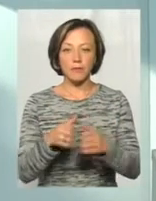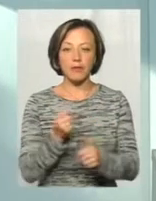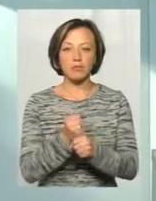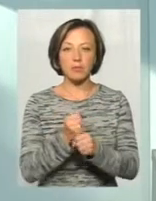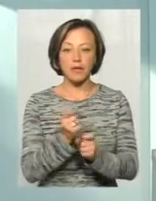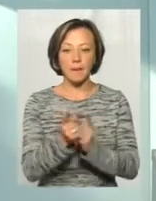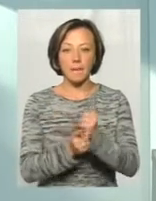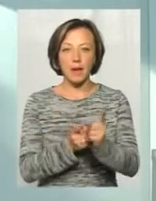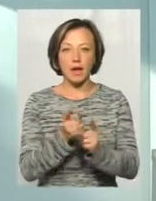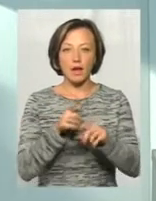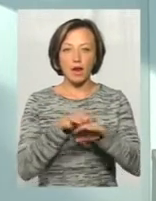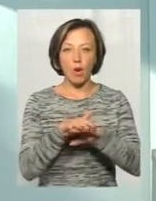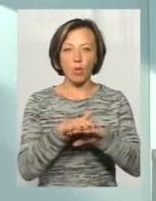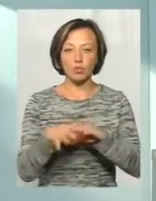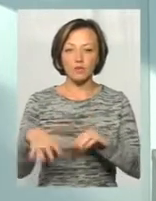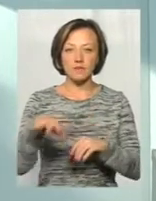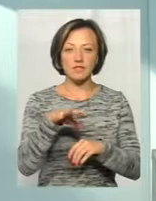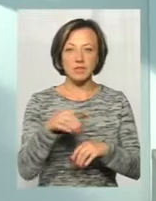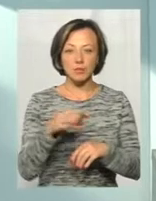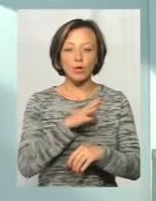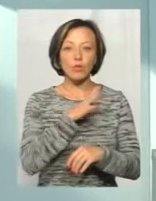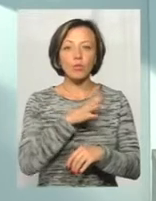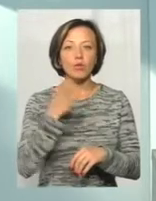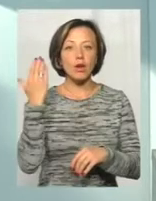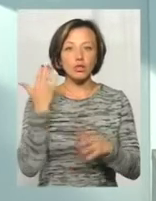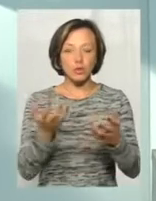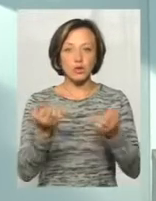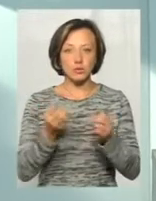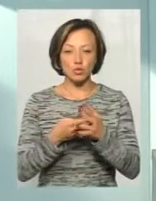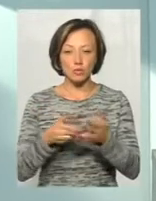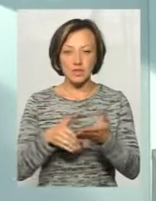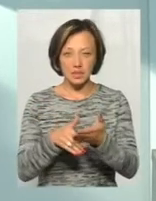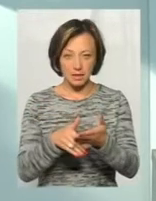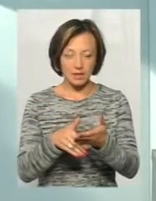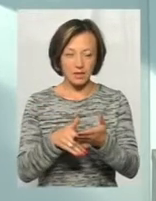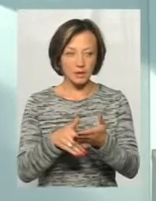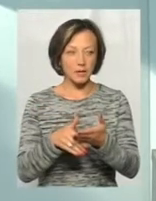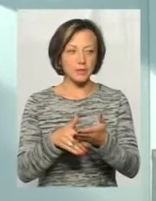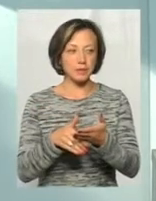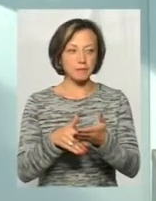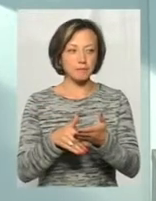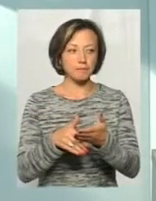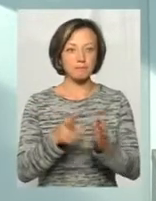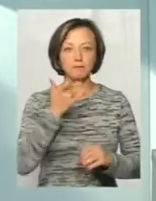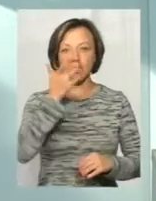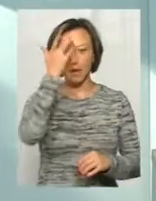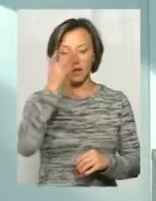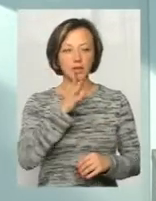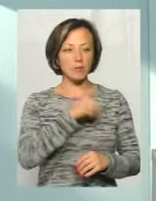зробили перерахунок всім отримувачам субсидій і зробили розрахунок цієї субсидії на літній